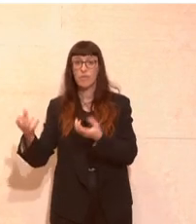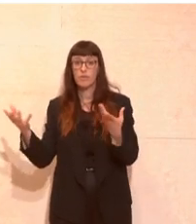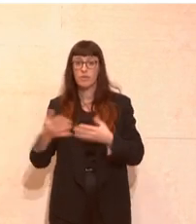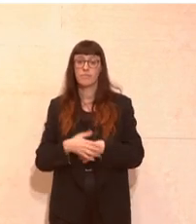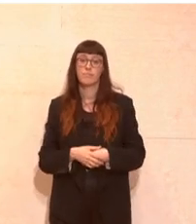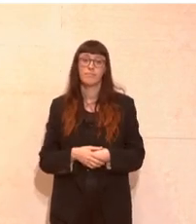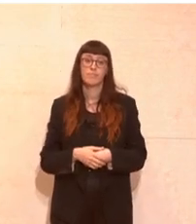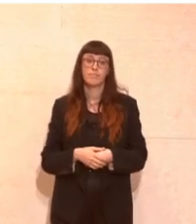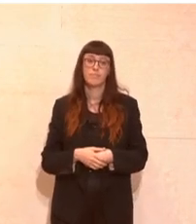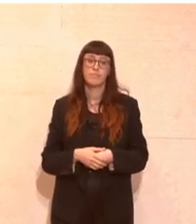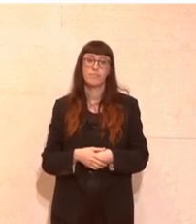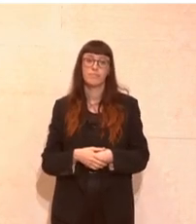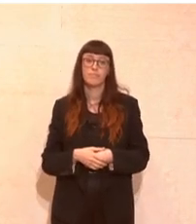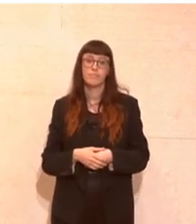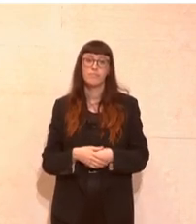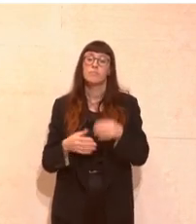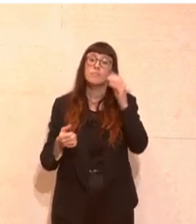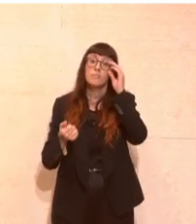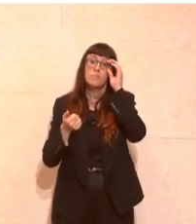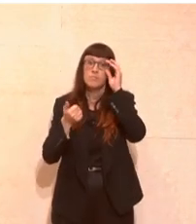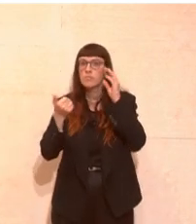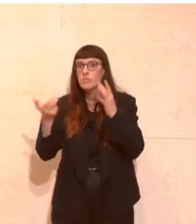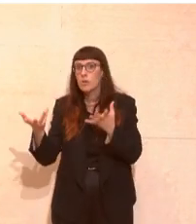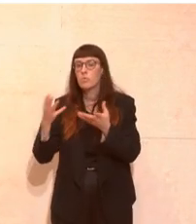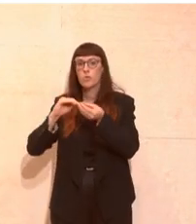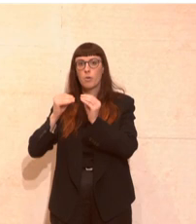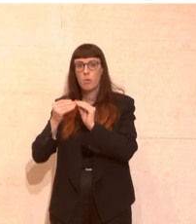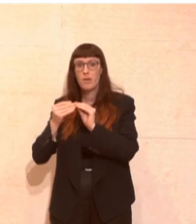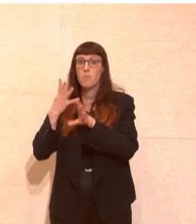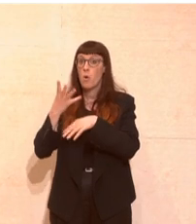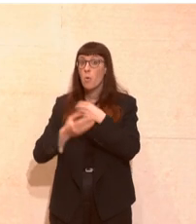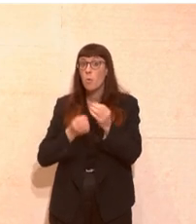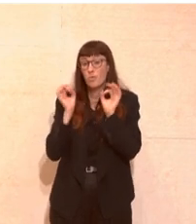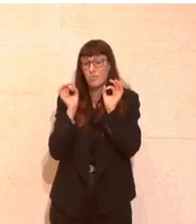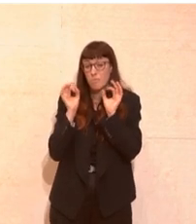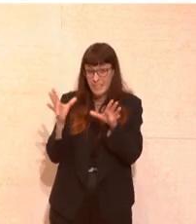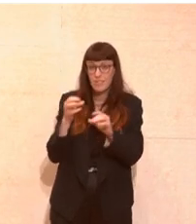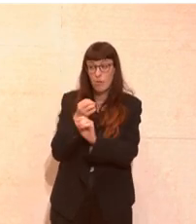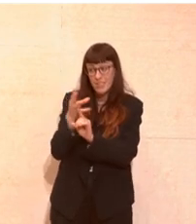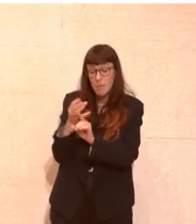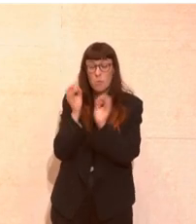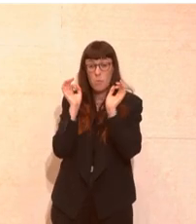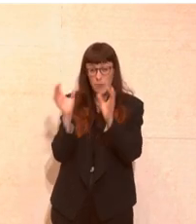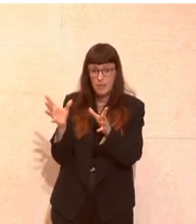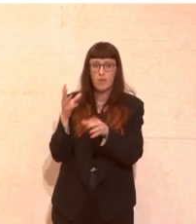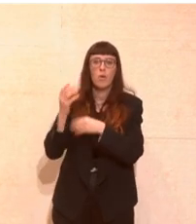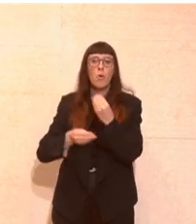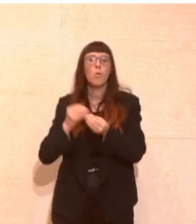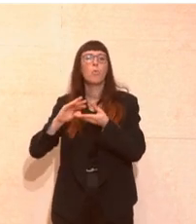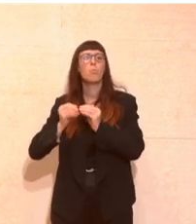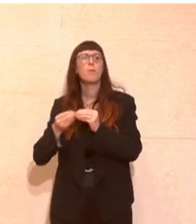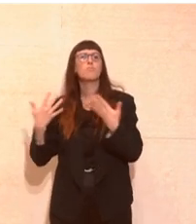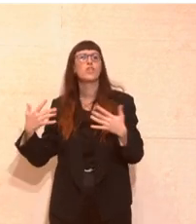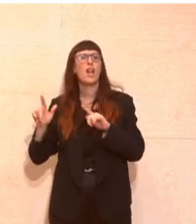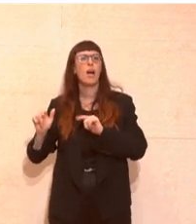mauvaise qualité de sommeil peut contribuer à certains troubles, mimer certains troubles ou aggraver certains troubles. Dans le